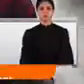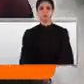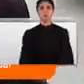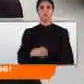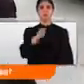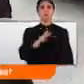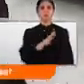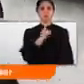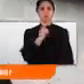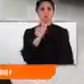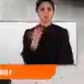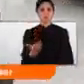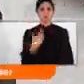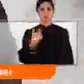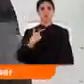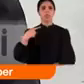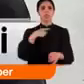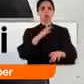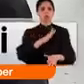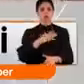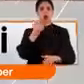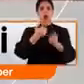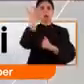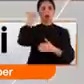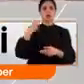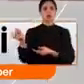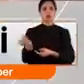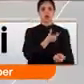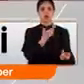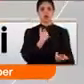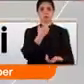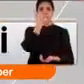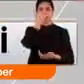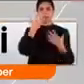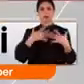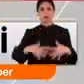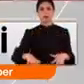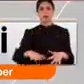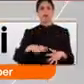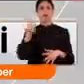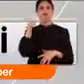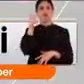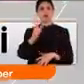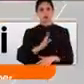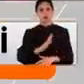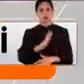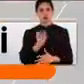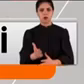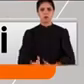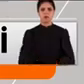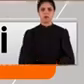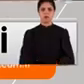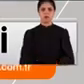çıkardı, beni kovalamaya başladı. Aracın arkasına kaçtım. Kanlı görüntüleri var sedyede, başında dikişler var. Onlar Murat'ın nasıl? Da o kadar